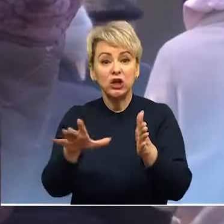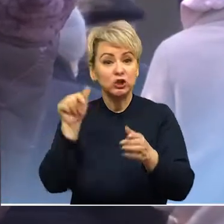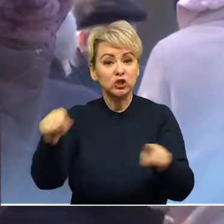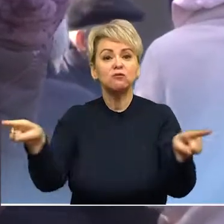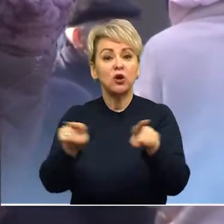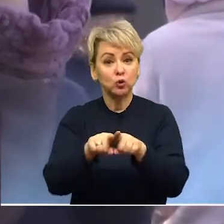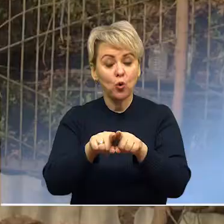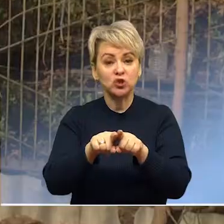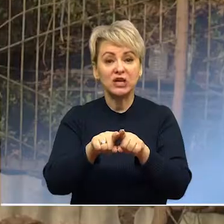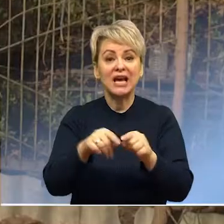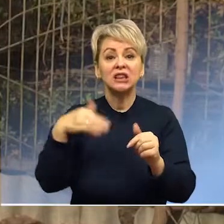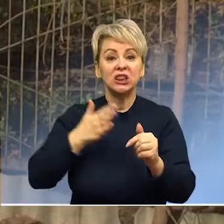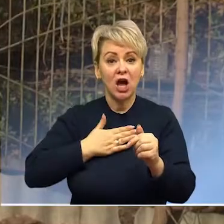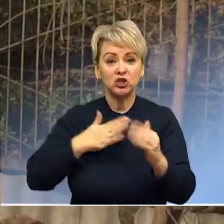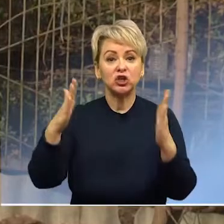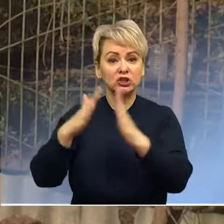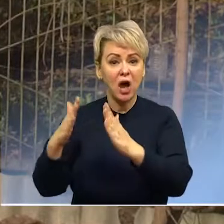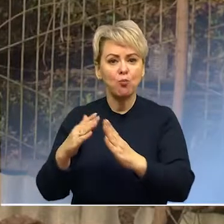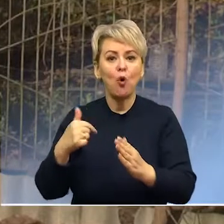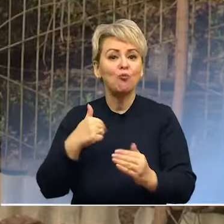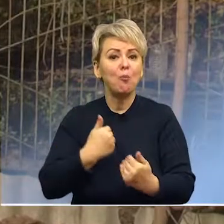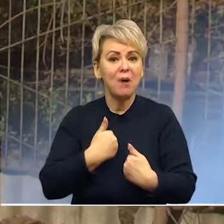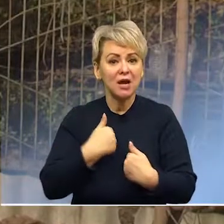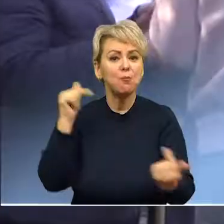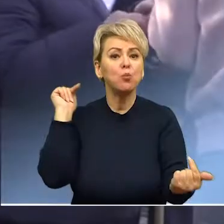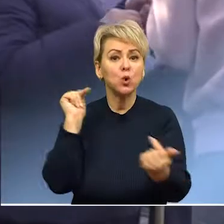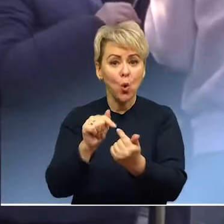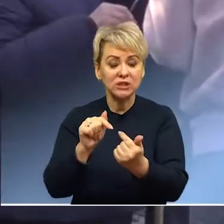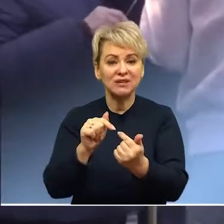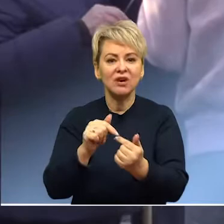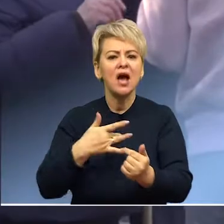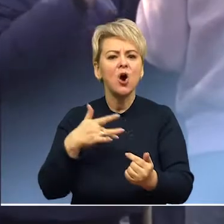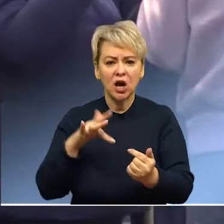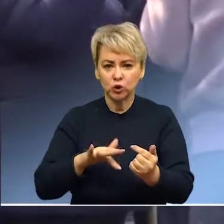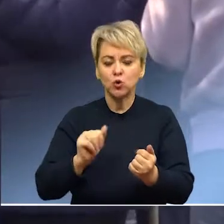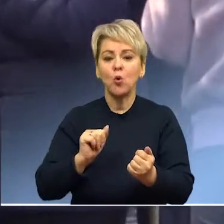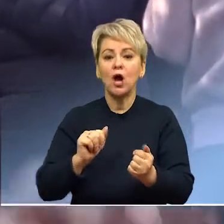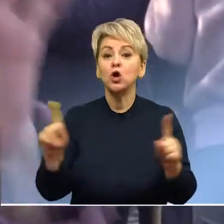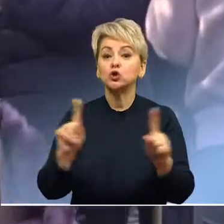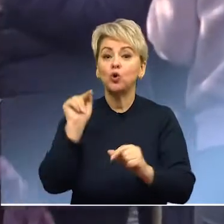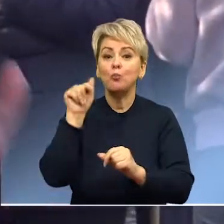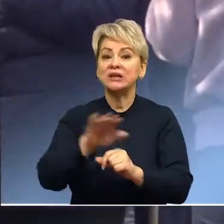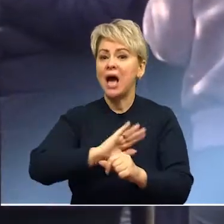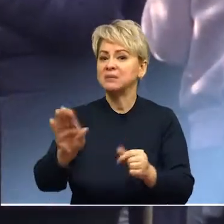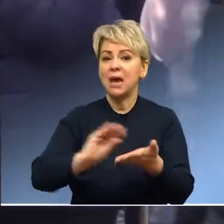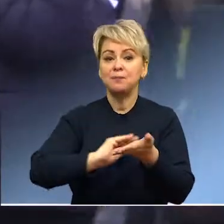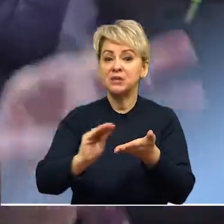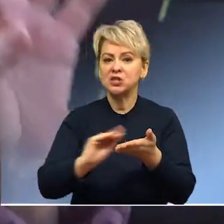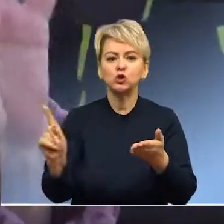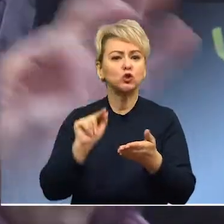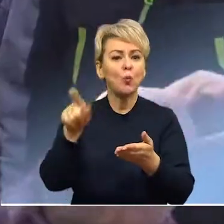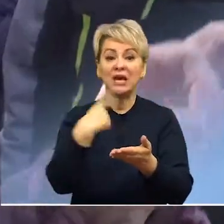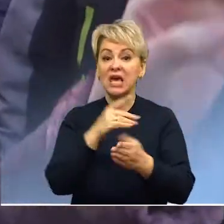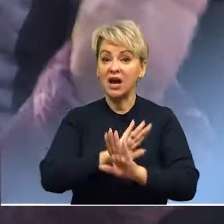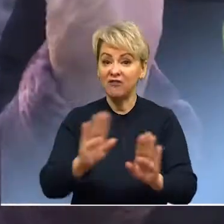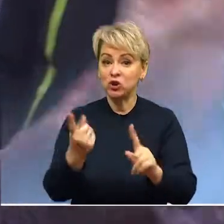Электроснабжение садовых участков. Мы совершенно против, категорически, что бы там ни писали, что бы там